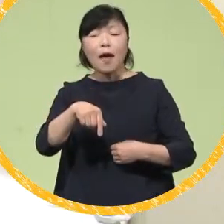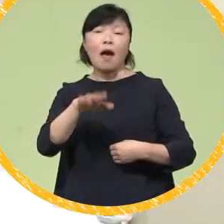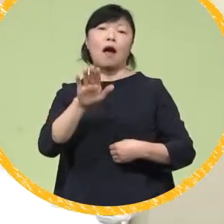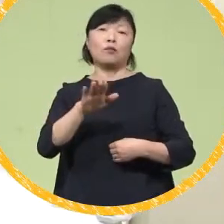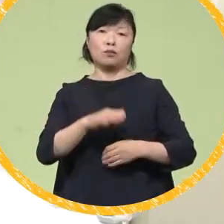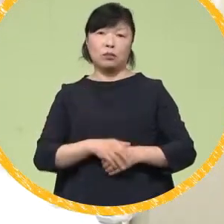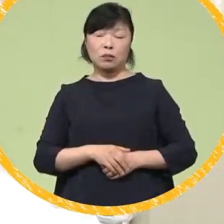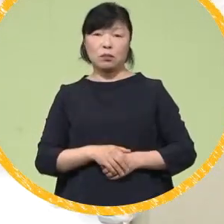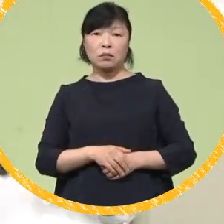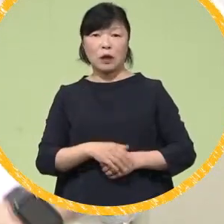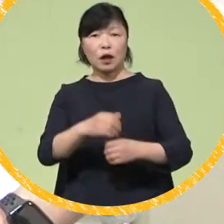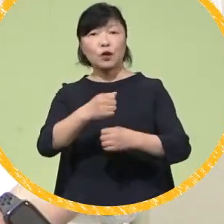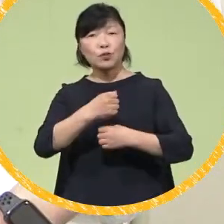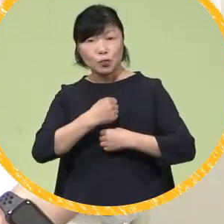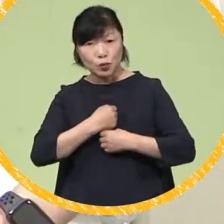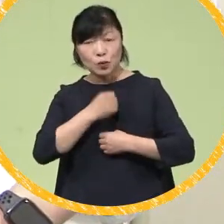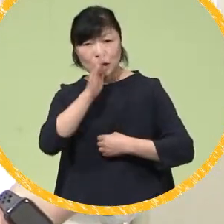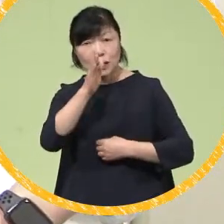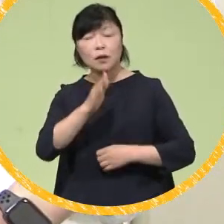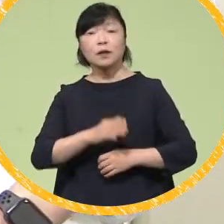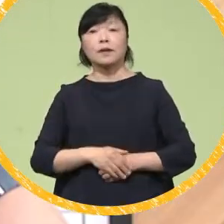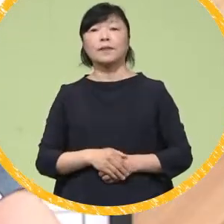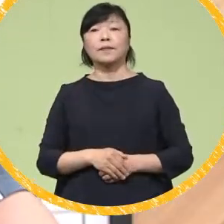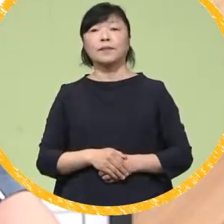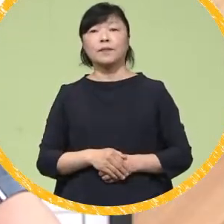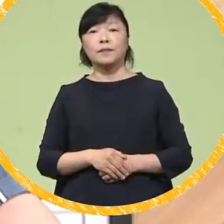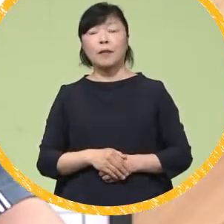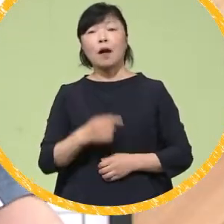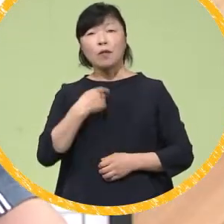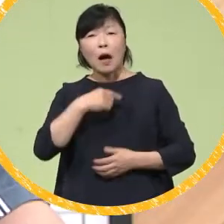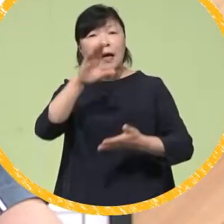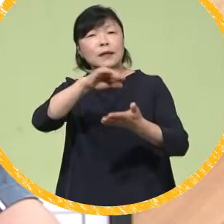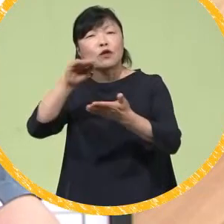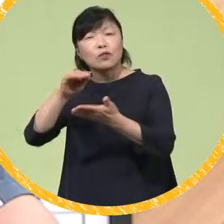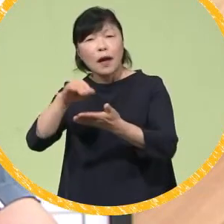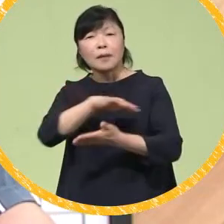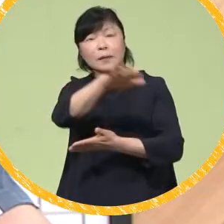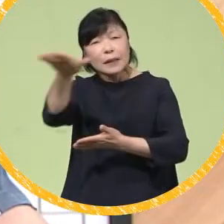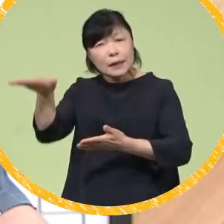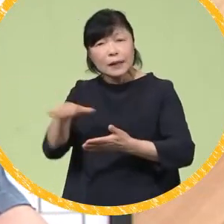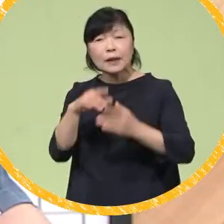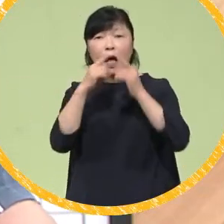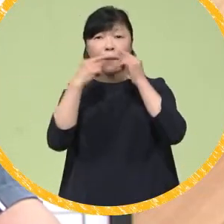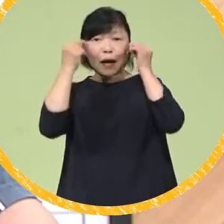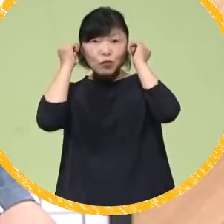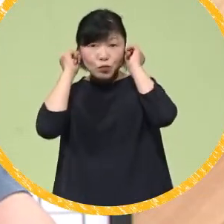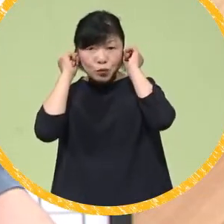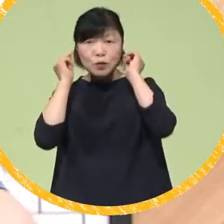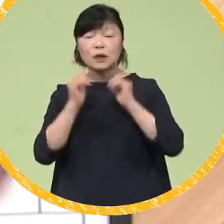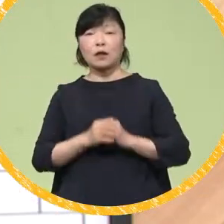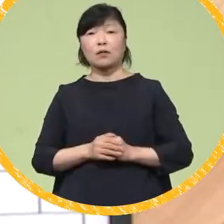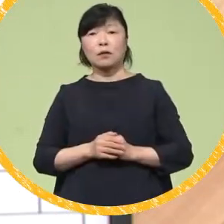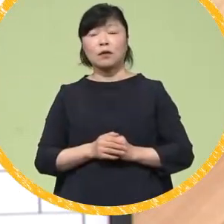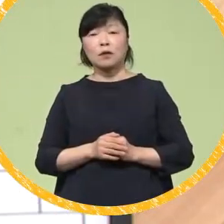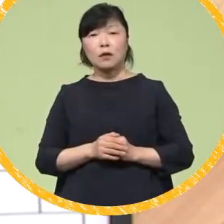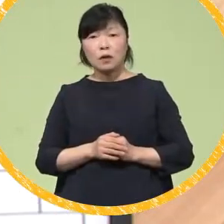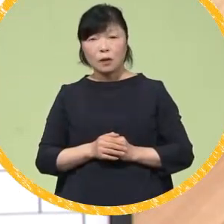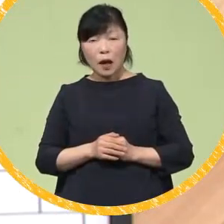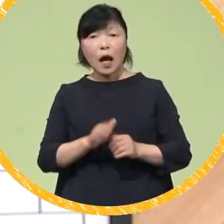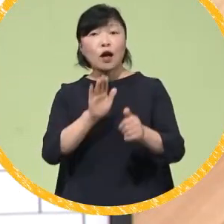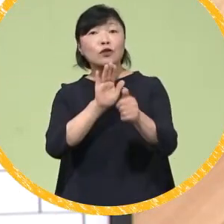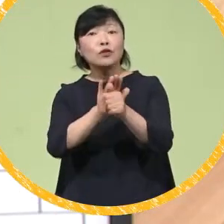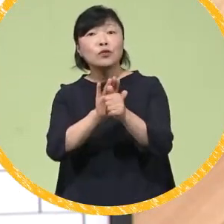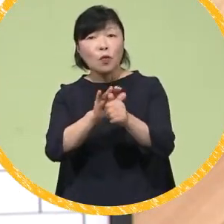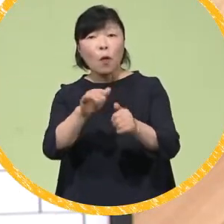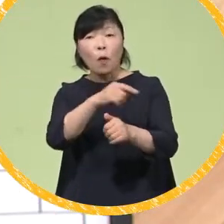るものなんで、それを注意していただきたいなということで、はい、で今回撮影のためにみんなマスクして、はい、やったんですけども、要救護者の方